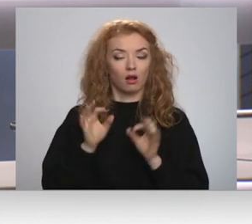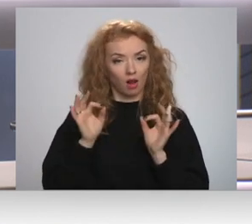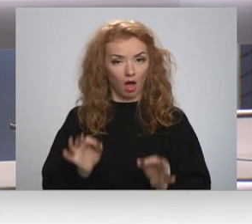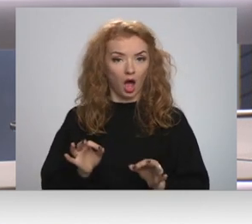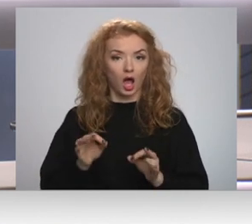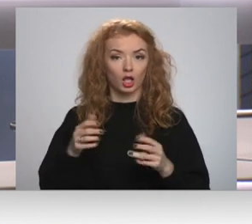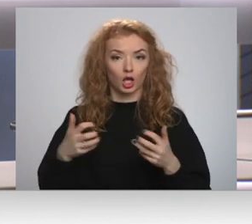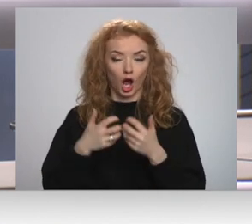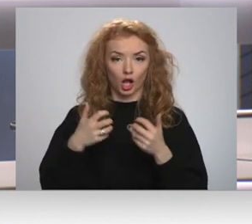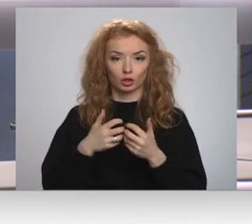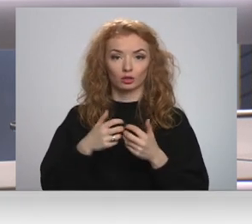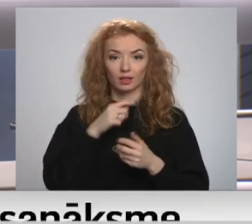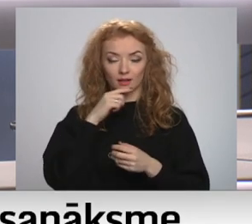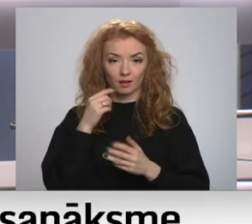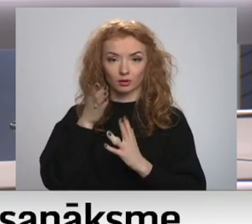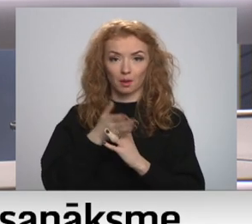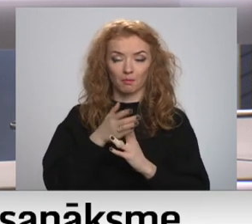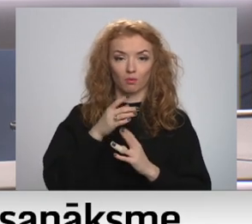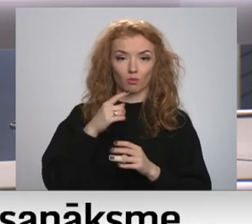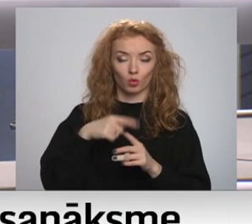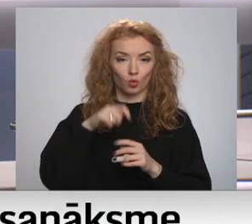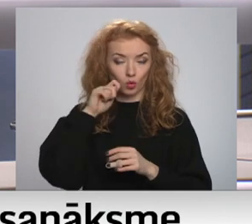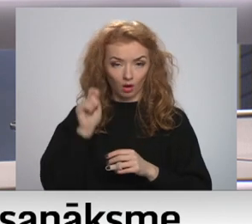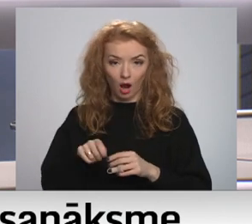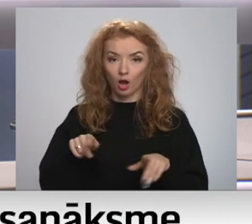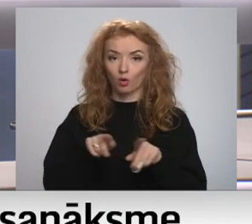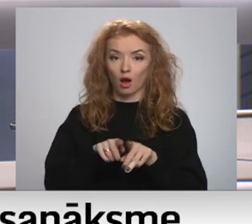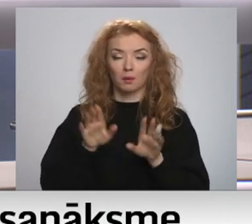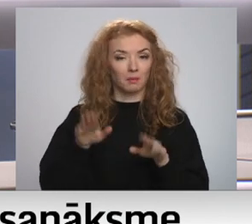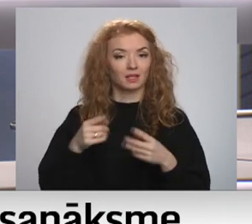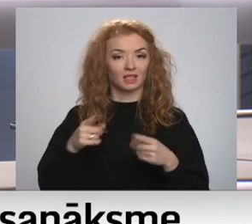karš uz Krievijas un starp Krieviju un Ukrainu, kā arī par citiem jautājumiem.